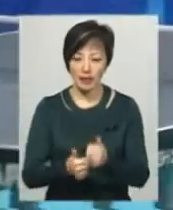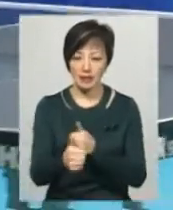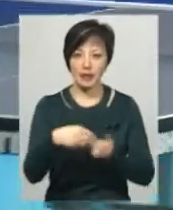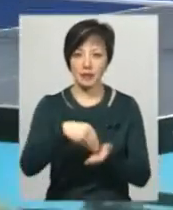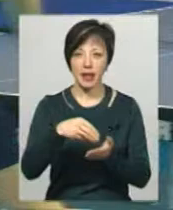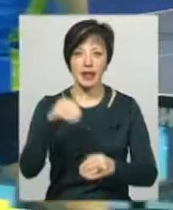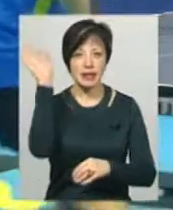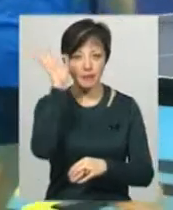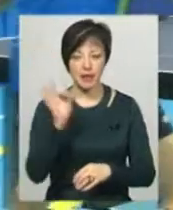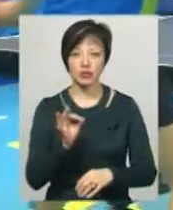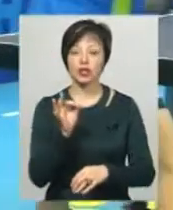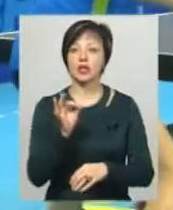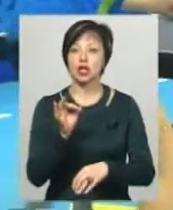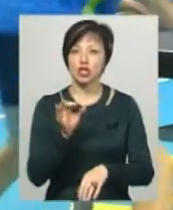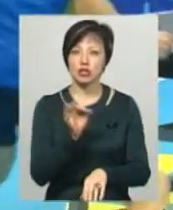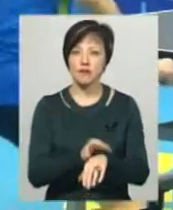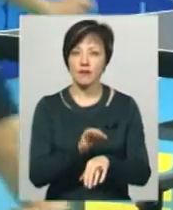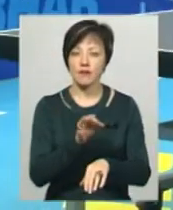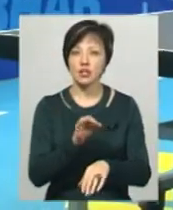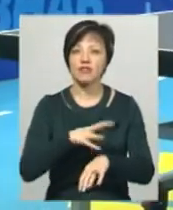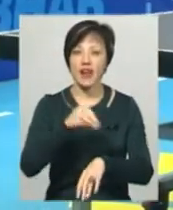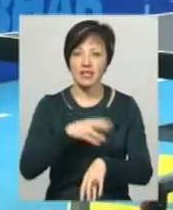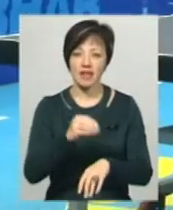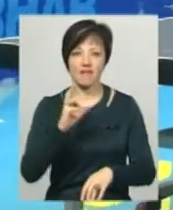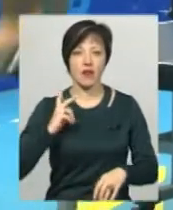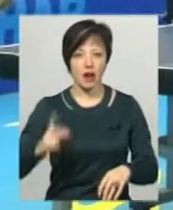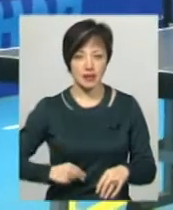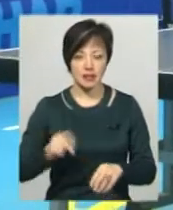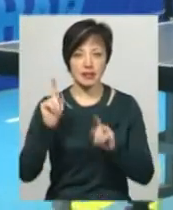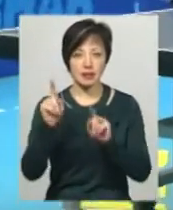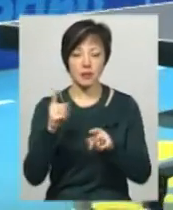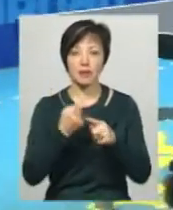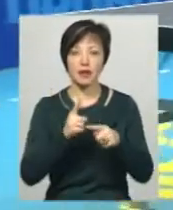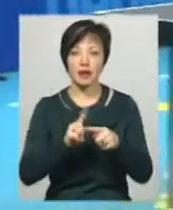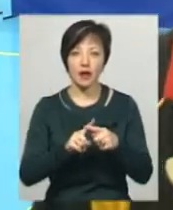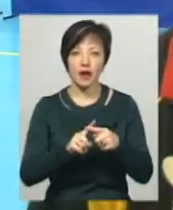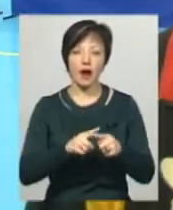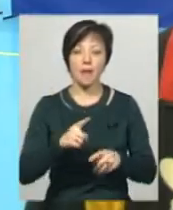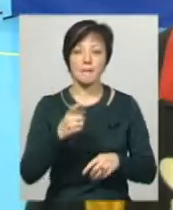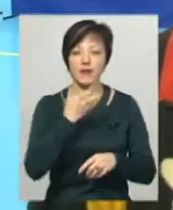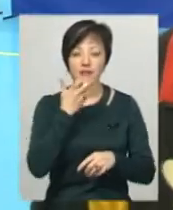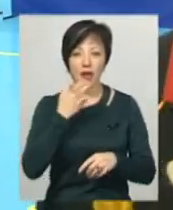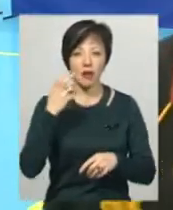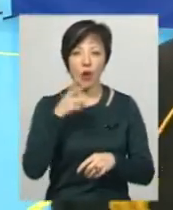тенісисти Німеччини, Швеції та Франції, та на Лігу чемпіонів. Там краще – Китай, Японія і Південна Корея.